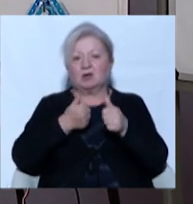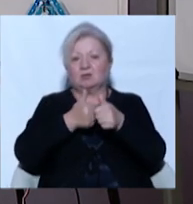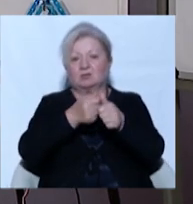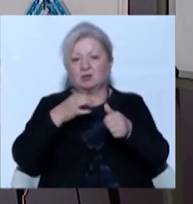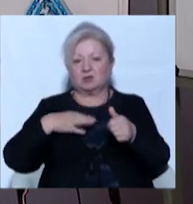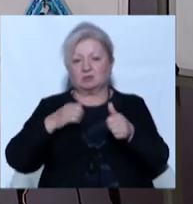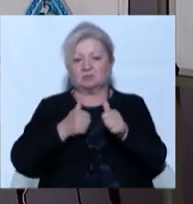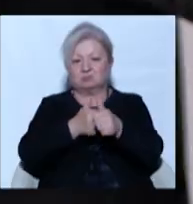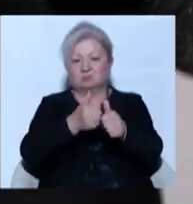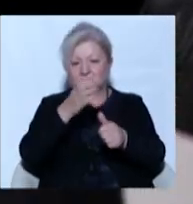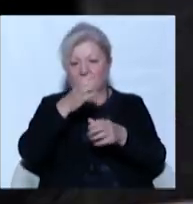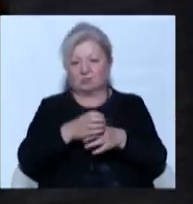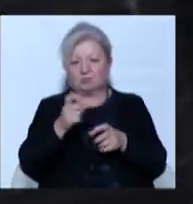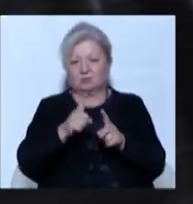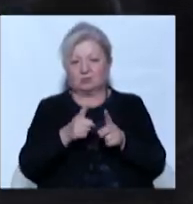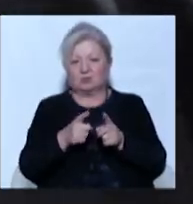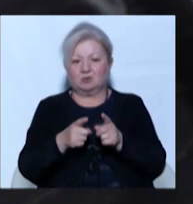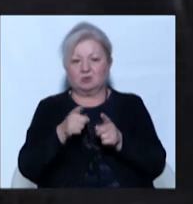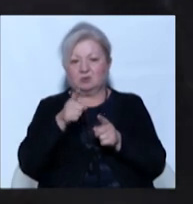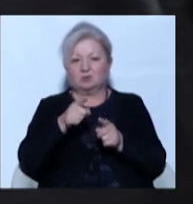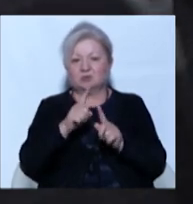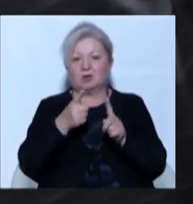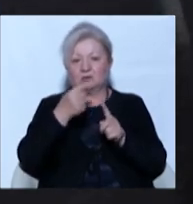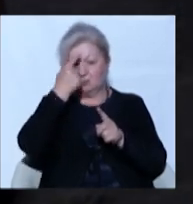რობოტი, რომელიც დაზდევს